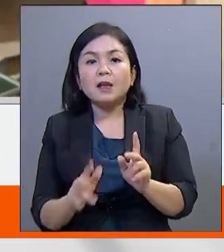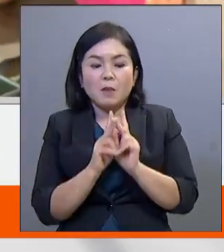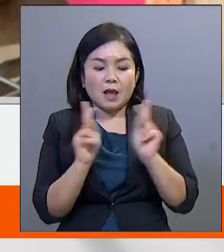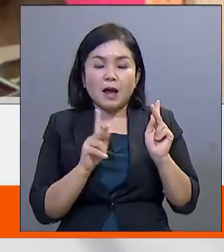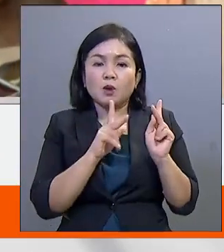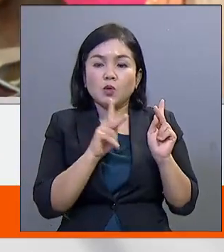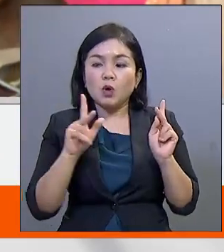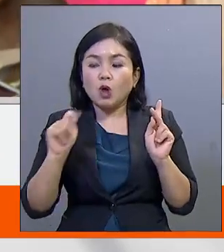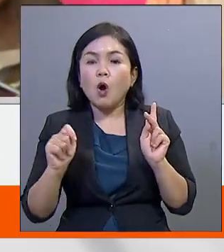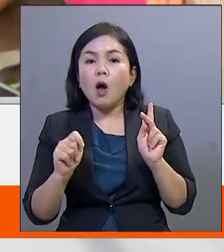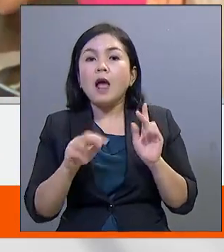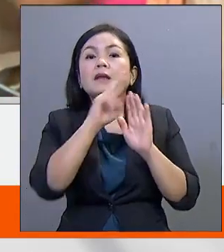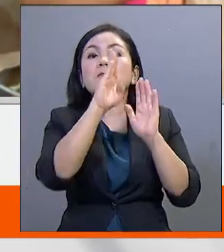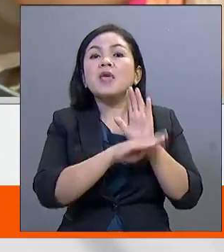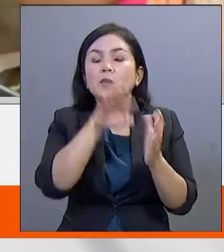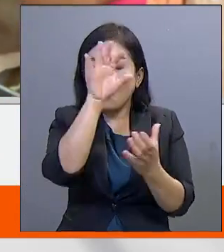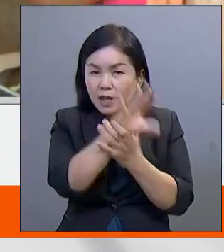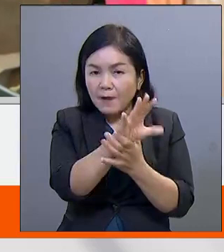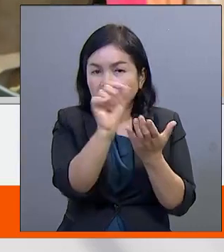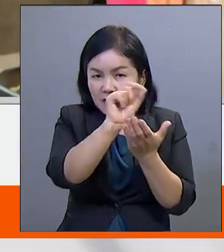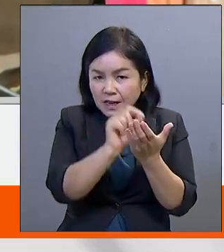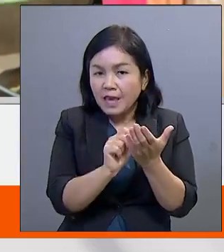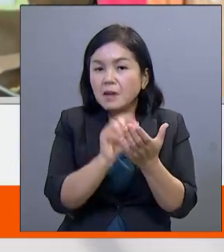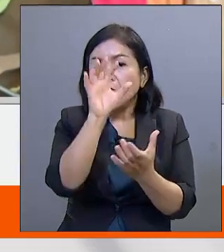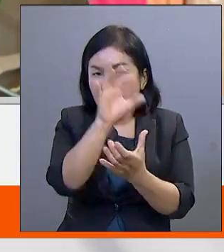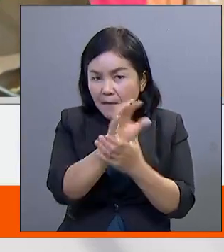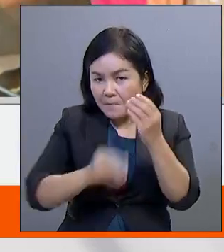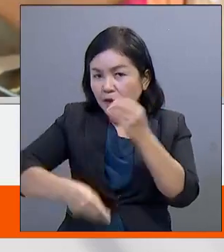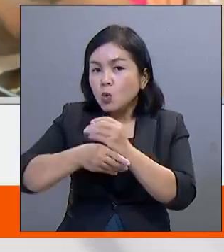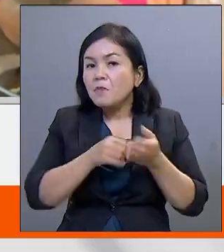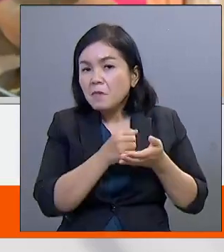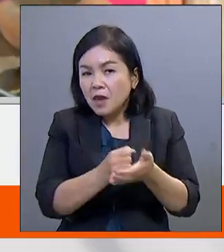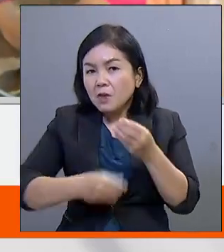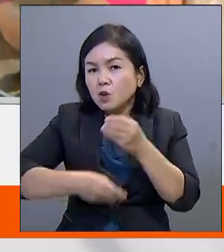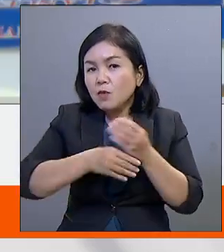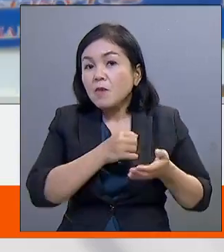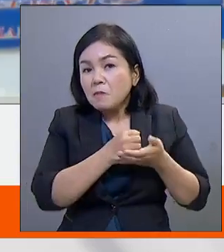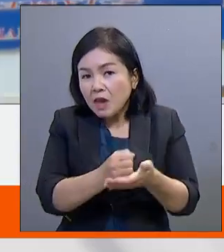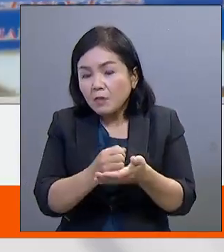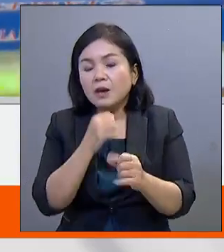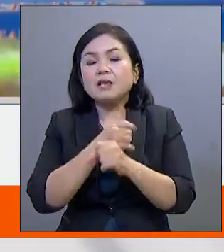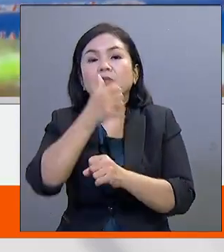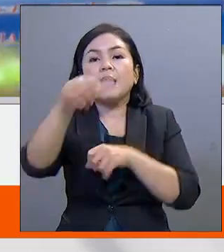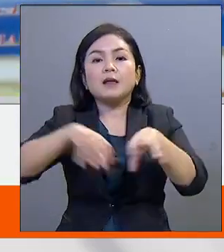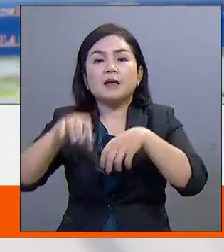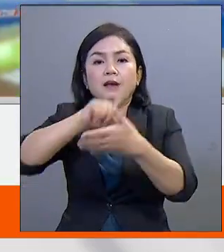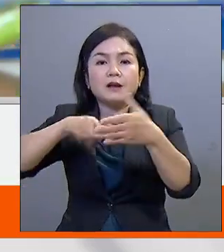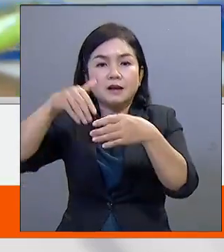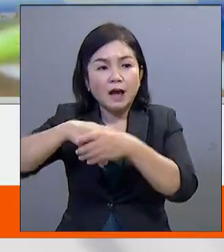รก viu y ใช้ส่างกัน